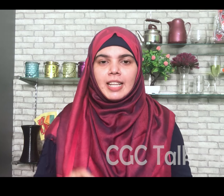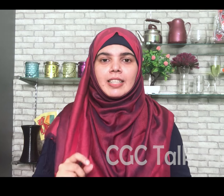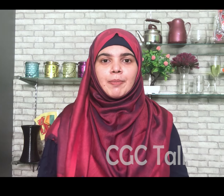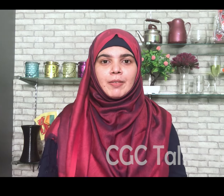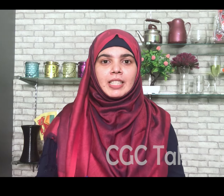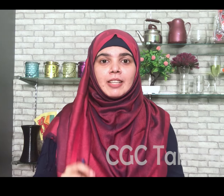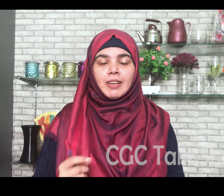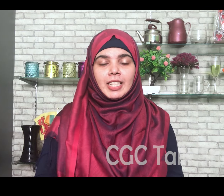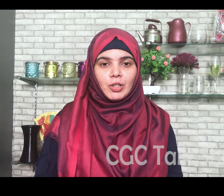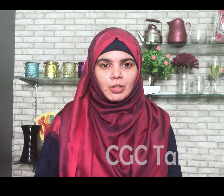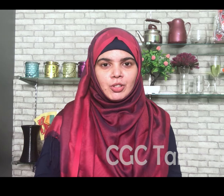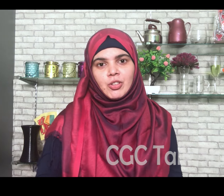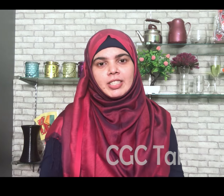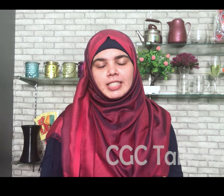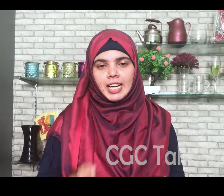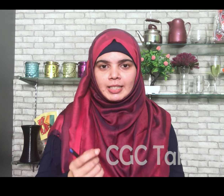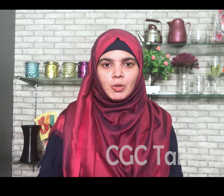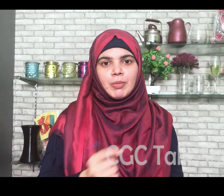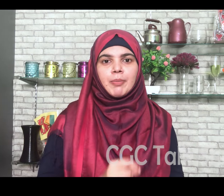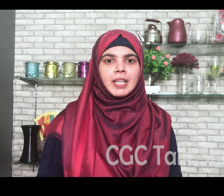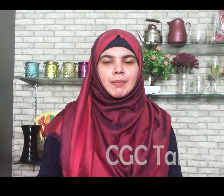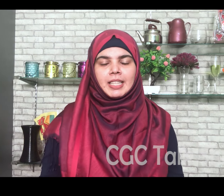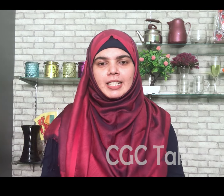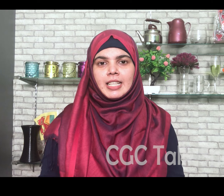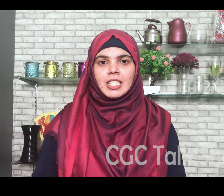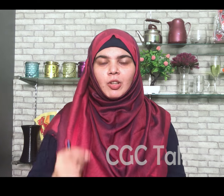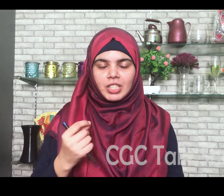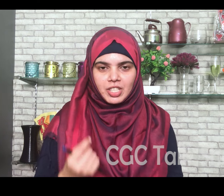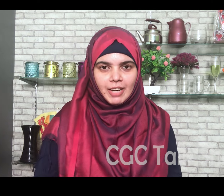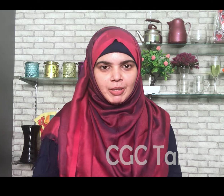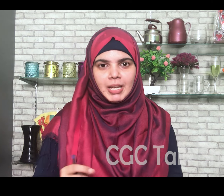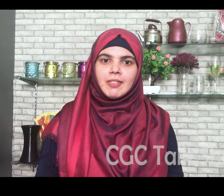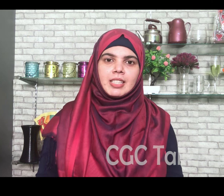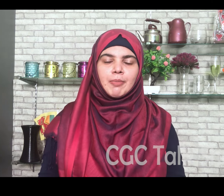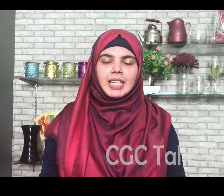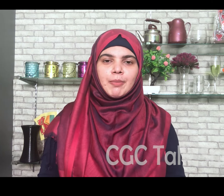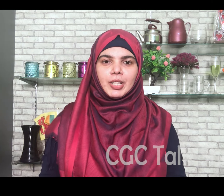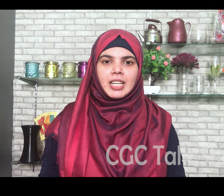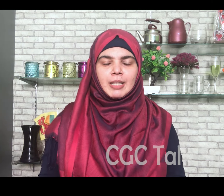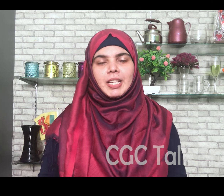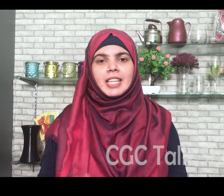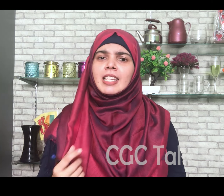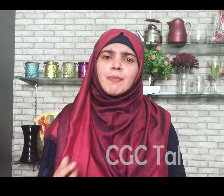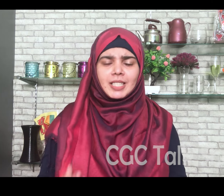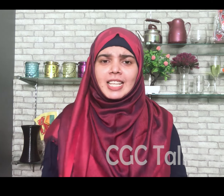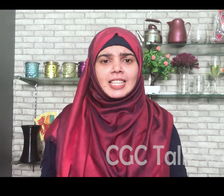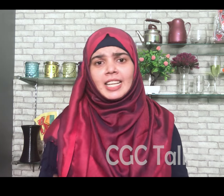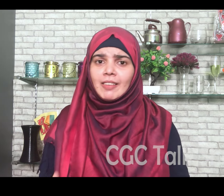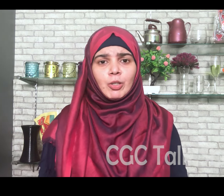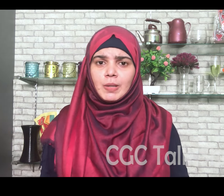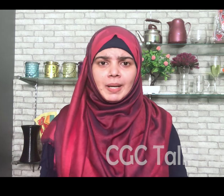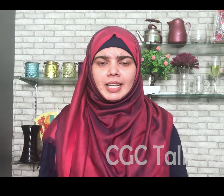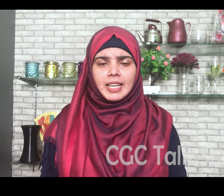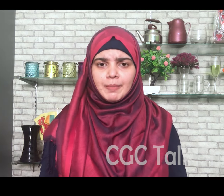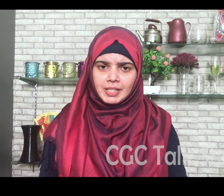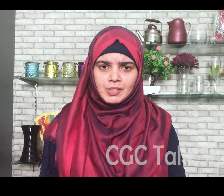பார்த்தாங்க. அதுக்கப்புறம் வந்து இந்த வந்த கொத்துன்னு சொல்லிட்டு அது மூலமா பிரிக்க பார்த்தாங்க. டாக்டர் ஷாஃபி மேல வந்து பழிய போட்டாங்க. இப்படி எத்தனை பிரச்சனையை தான் நீங்க